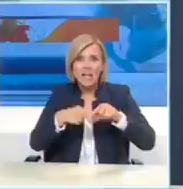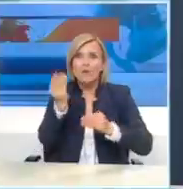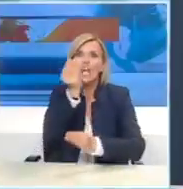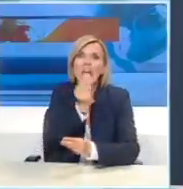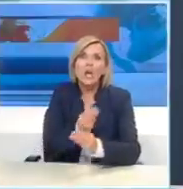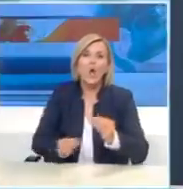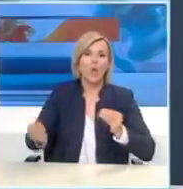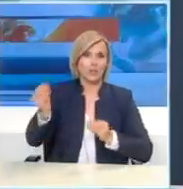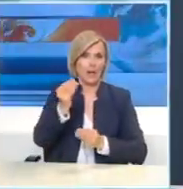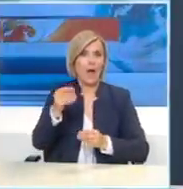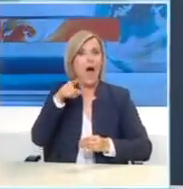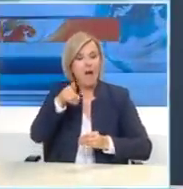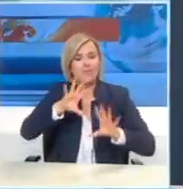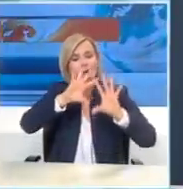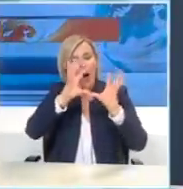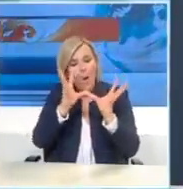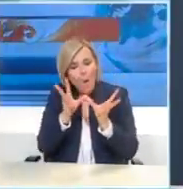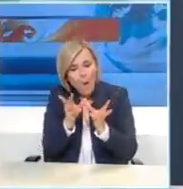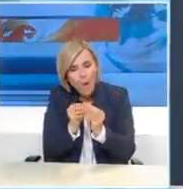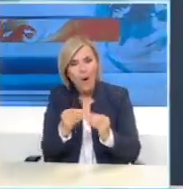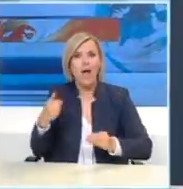ενδεχομένως. Όλα λοιπόν σταθμίζονται. Όλα